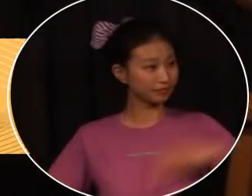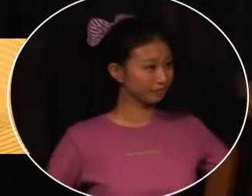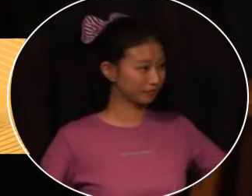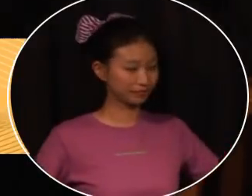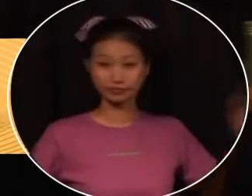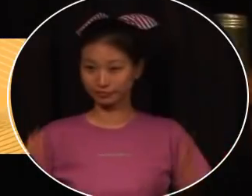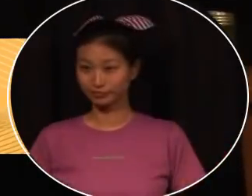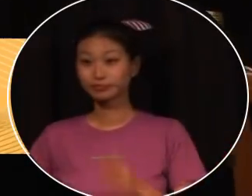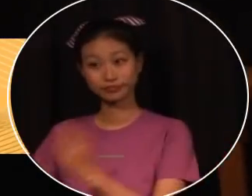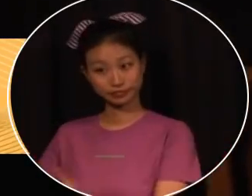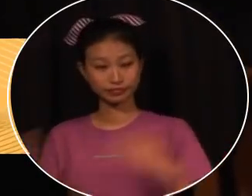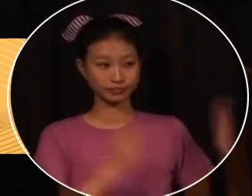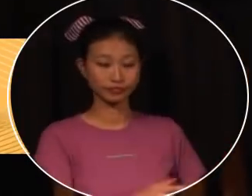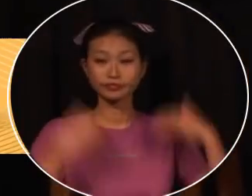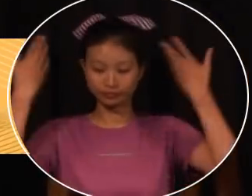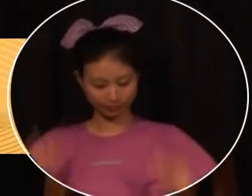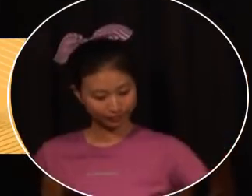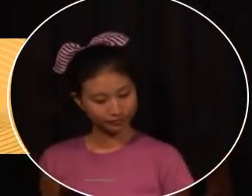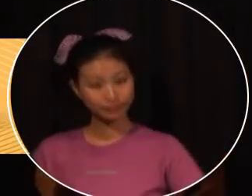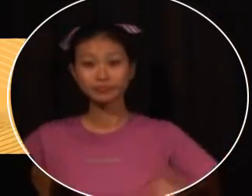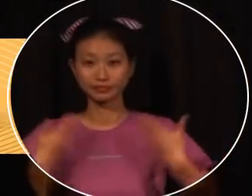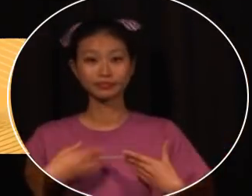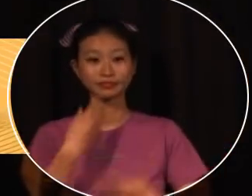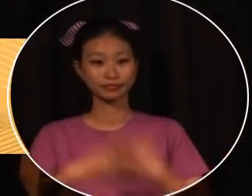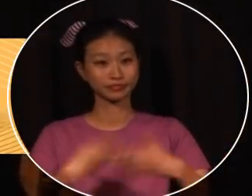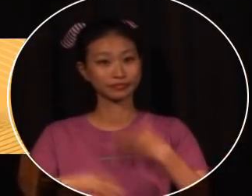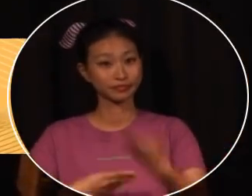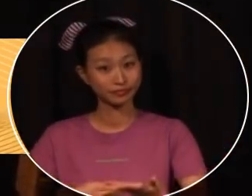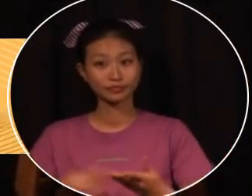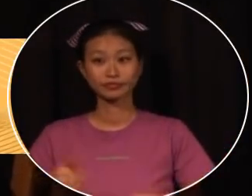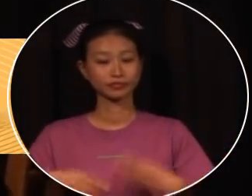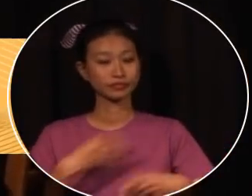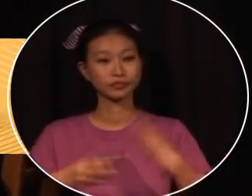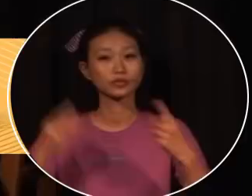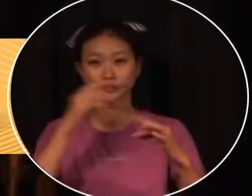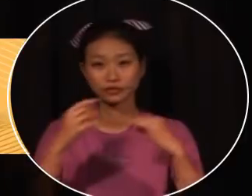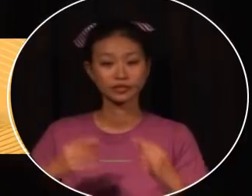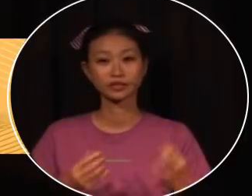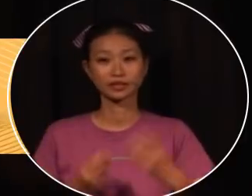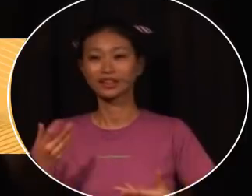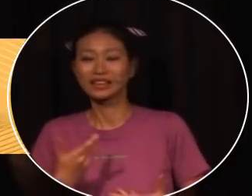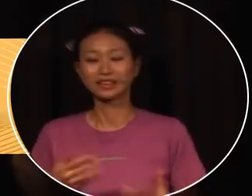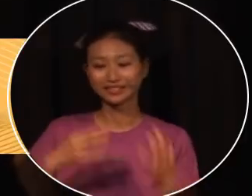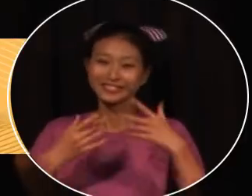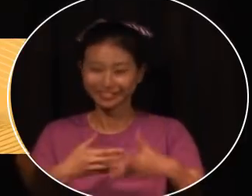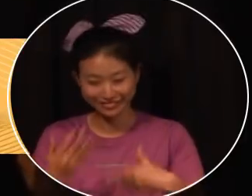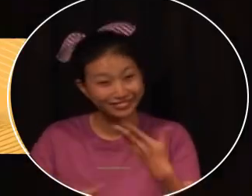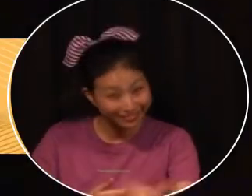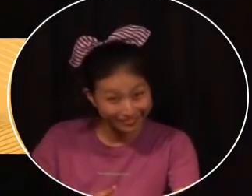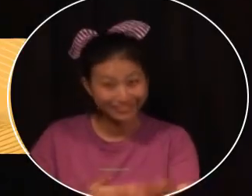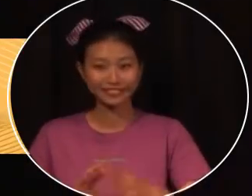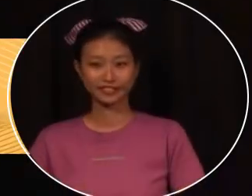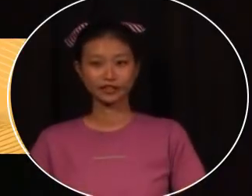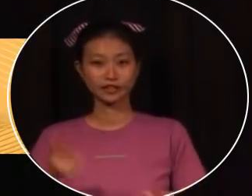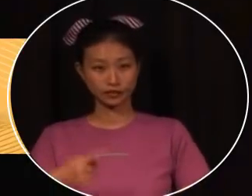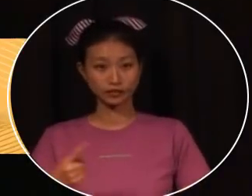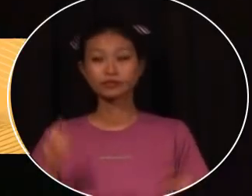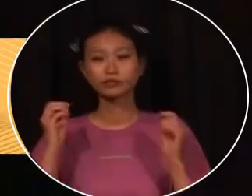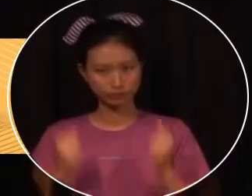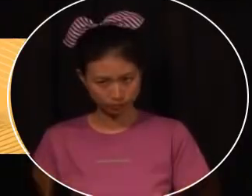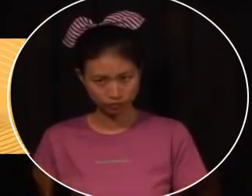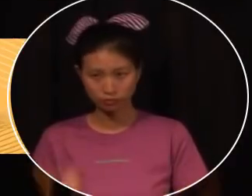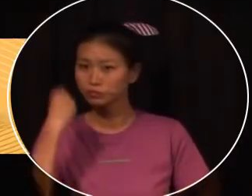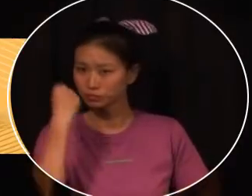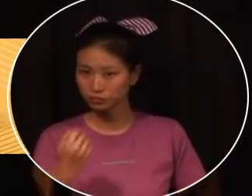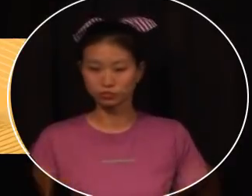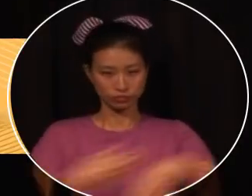好，那接下来的话我问你了。 你问。 好， 是， 我们来讲这个强行配对的问题。 是， 对。那强行配